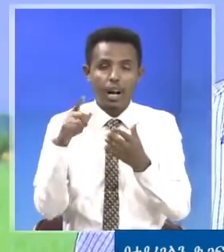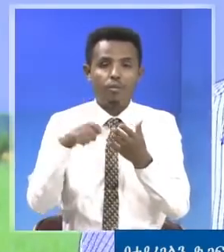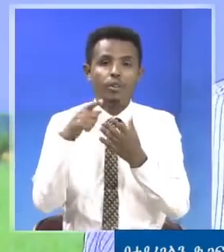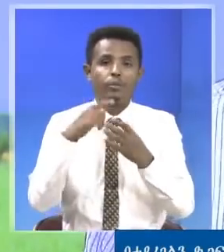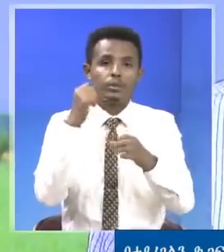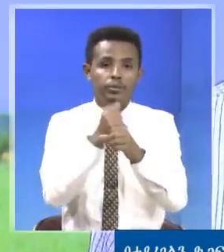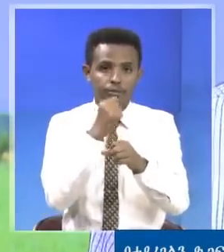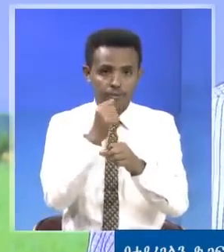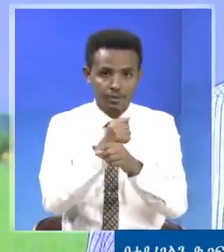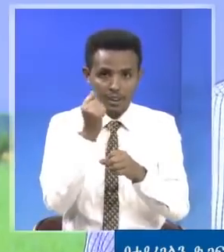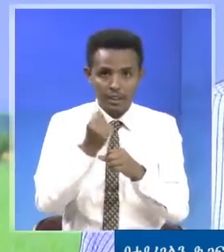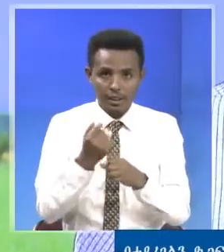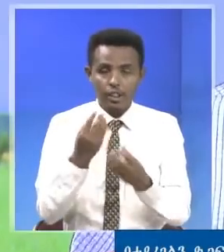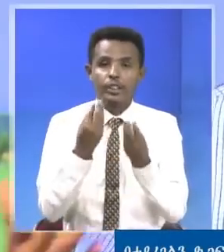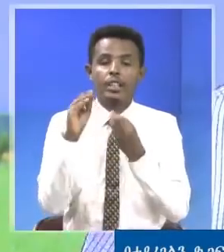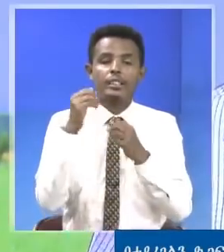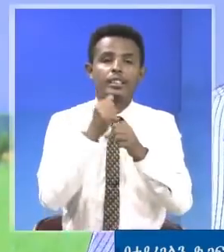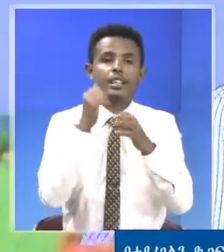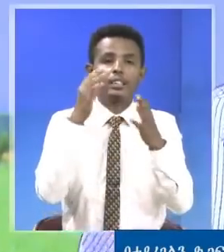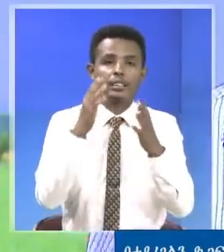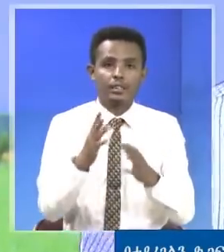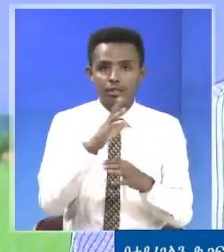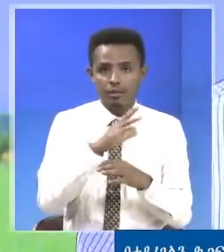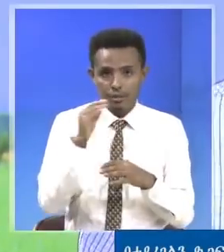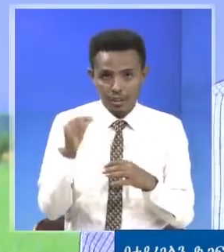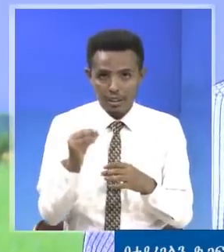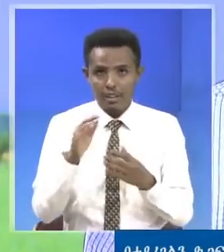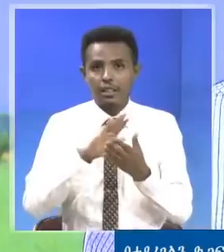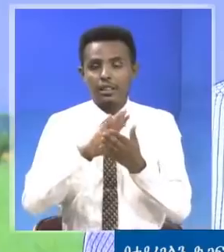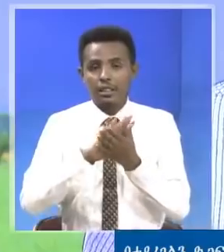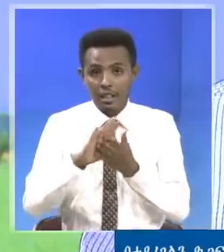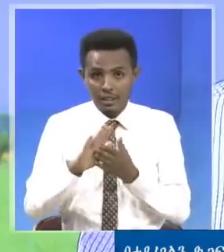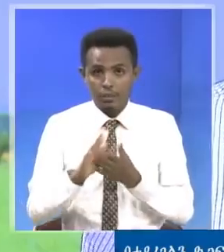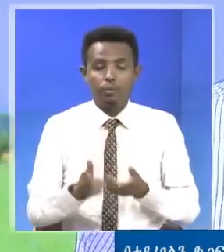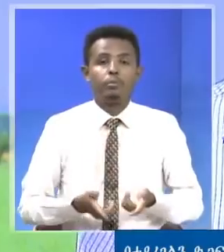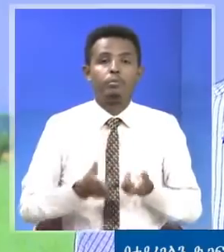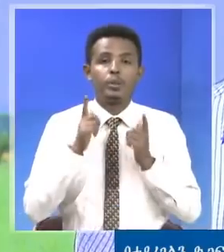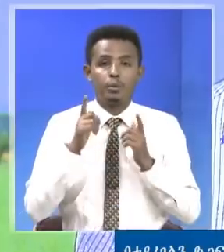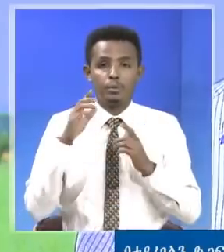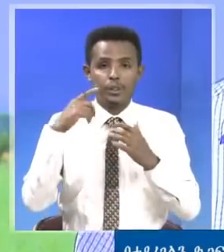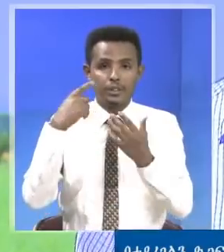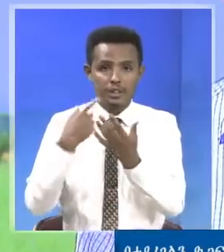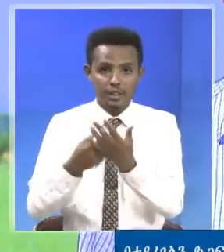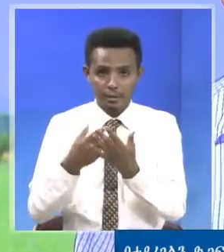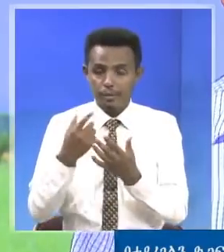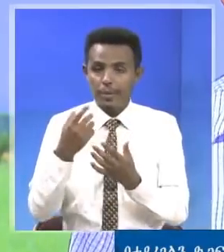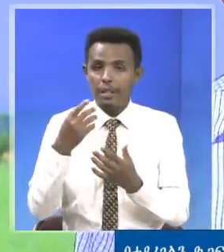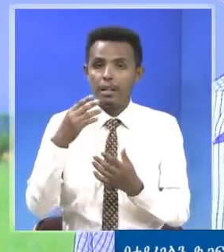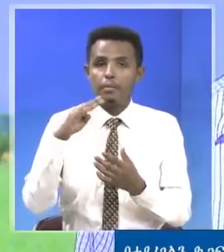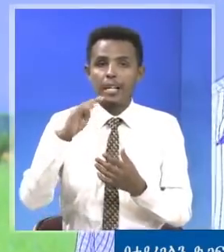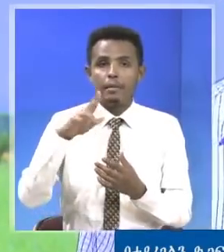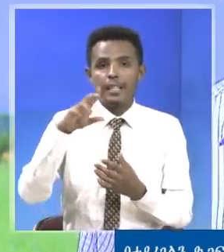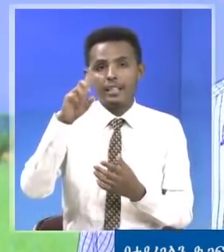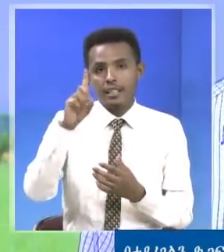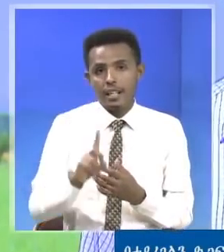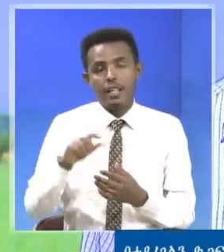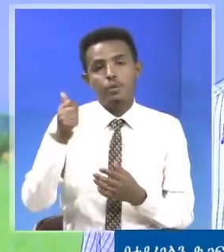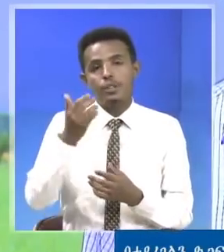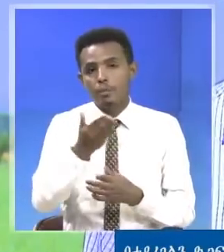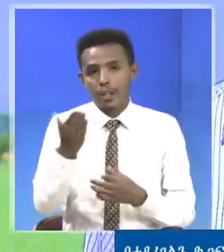የሻጭ ሰራተኞች ያለመገኘት ችግር ነበረ። እጥረት እንኳ ቢኖር ከሌሎች አካባቢ ላይ ያመጣን በዛ መሰረት የማዳበሪያ እና ሌሎች ግብዓቶች